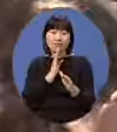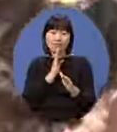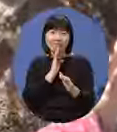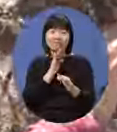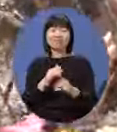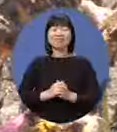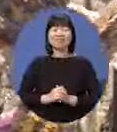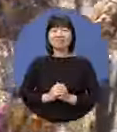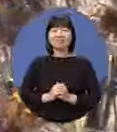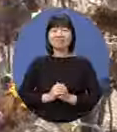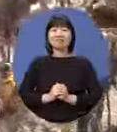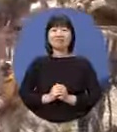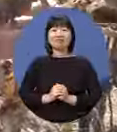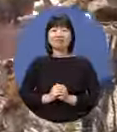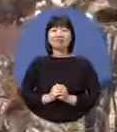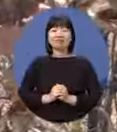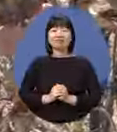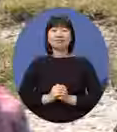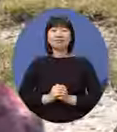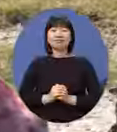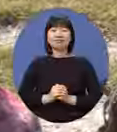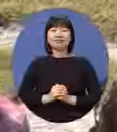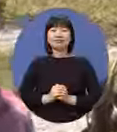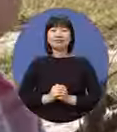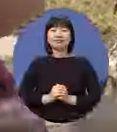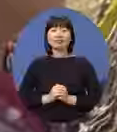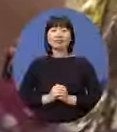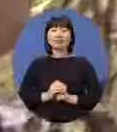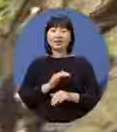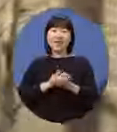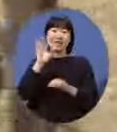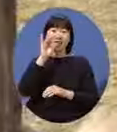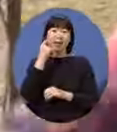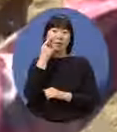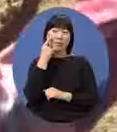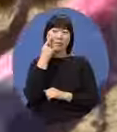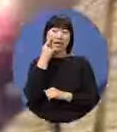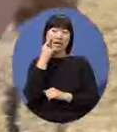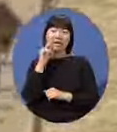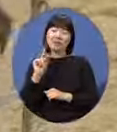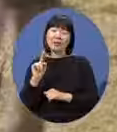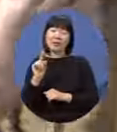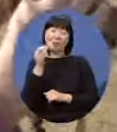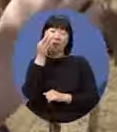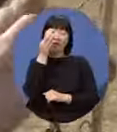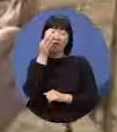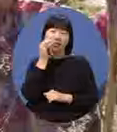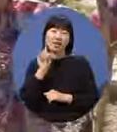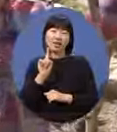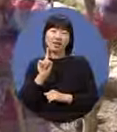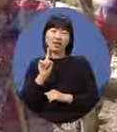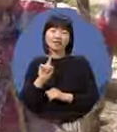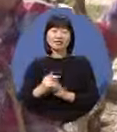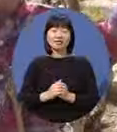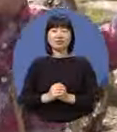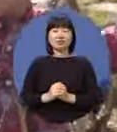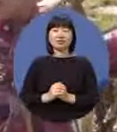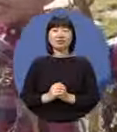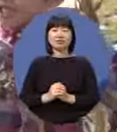시입니다. 엄마가 몰라. 잘 찾아봐. 엄마 이거 어때? 그거 봐봐 한번 그럼.